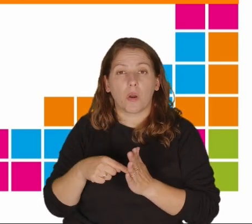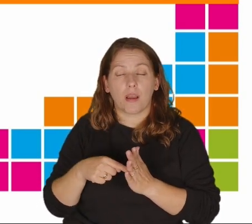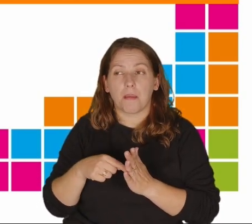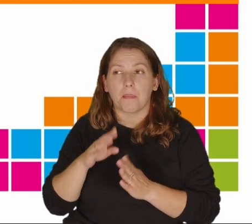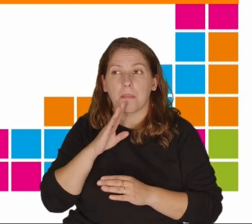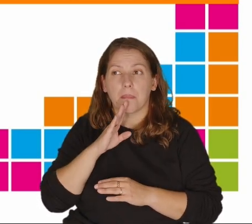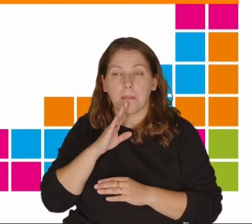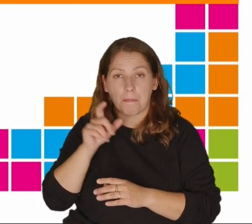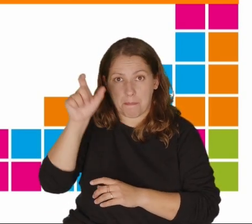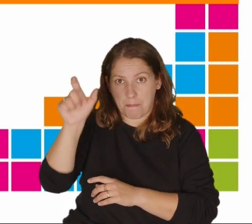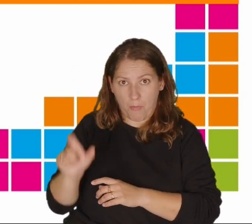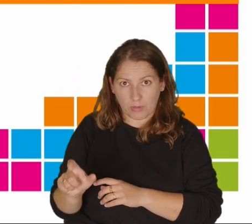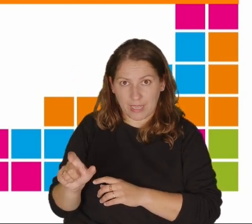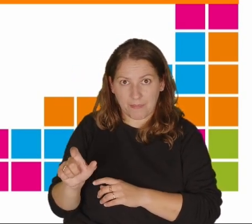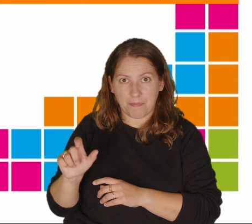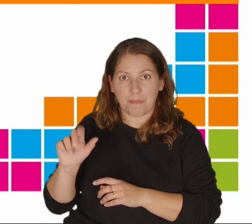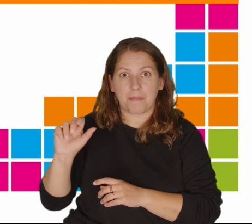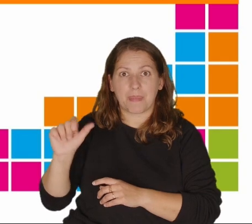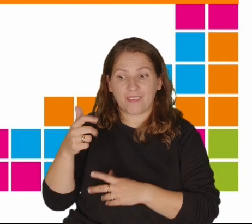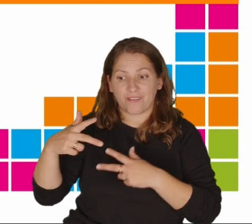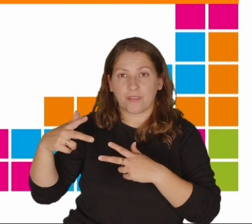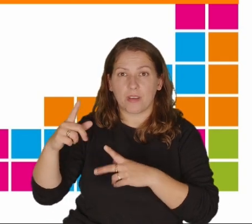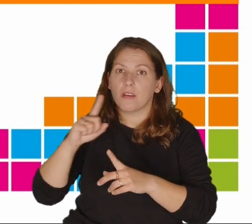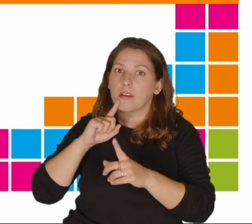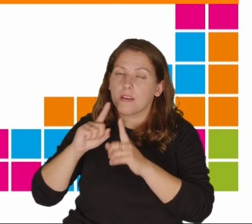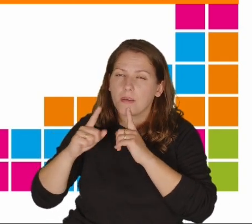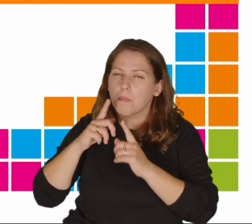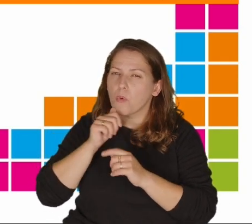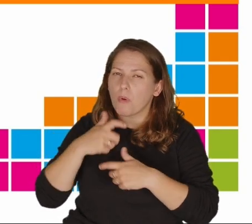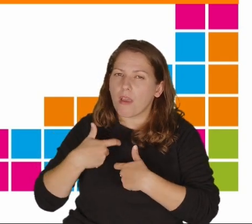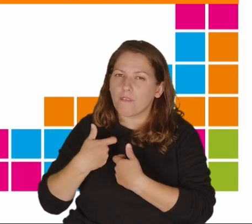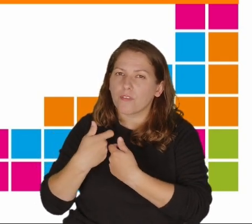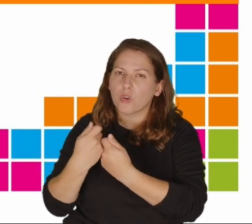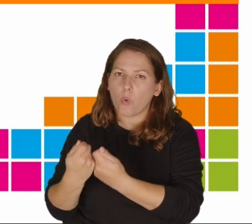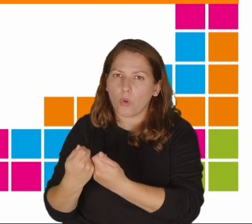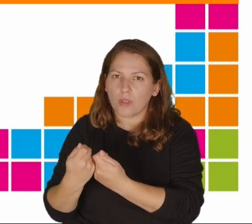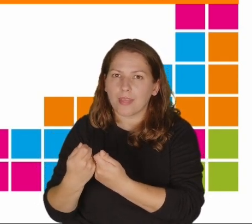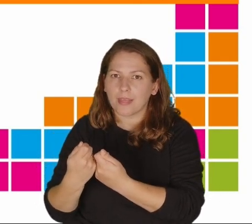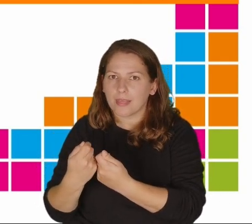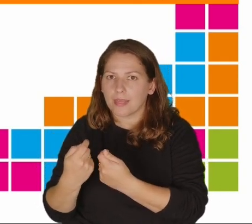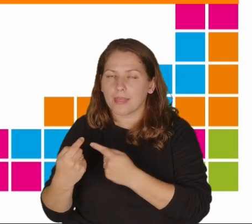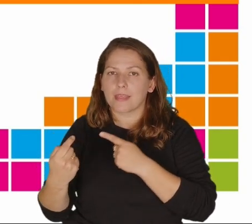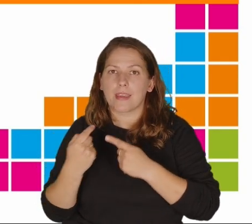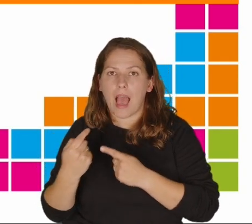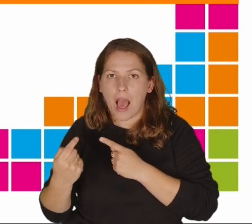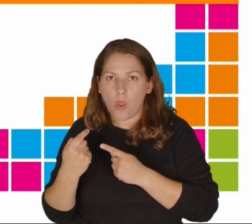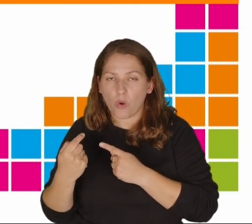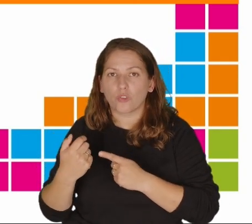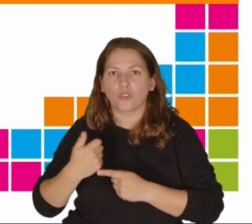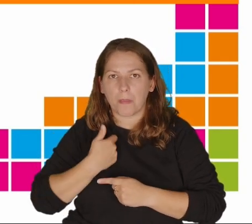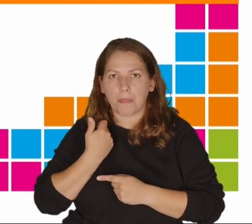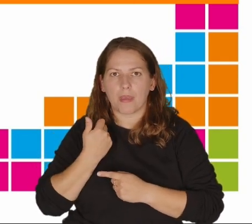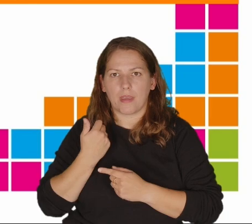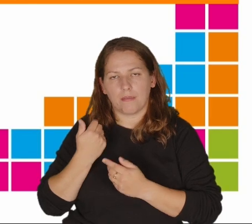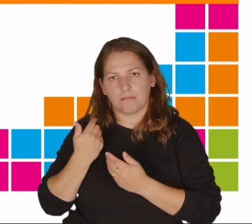tak jakby ta postać w pierwszym fragmencie dialogu próbuje wciągnąć w dialog dotyczący tego, żeby odejść